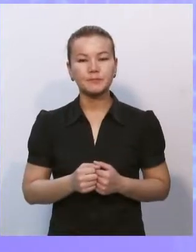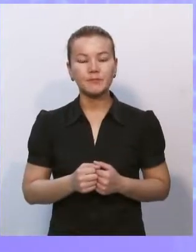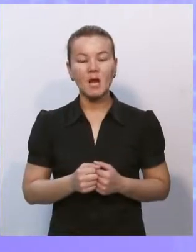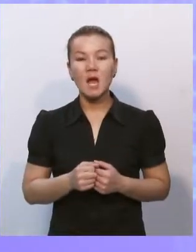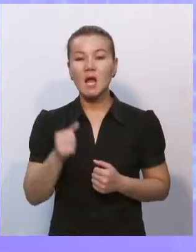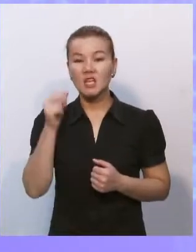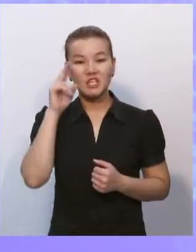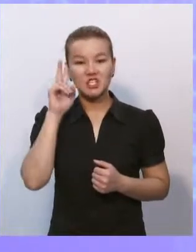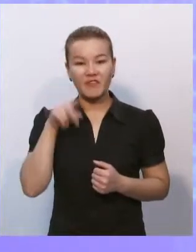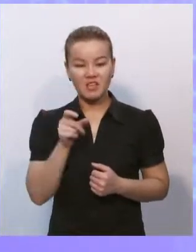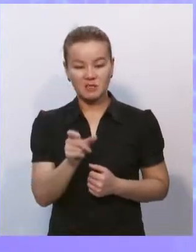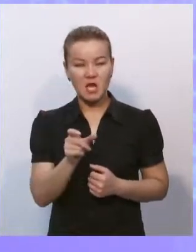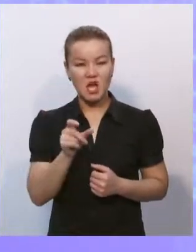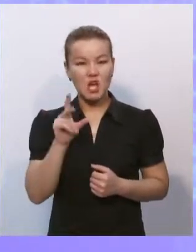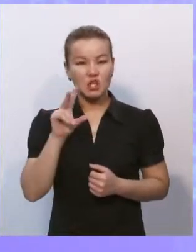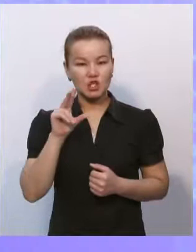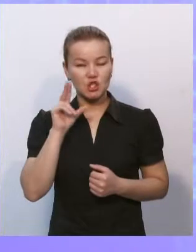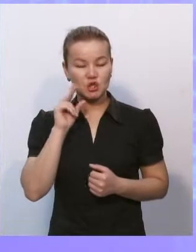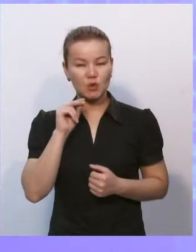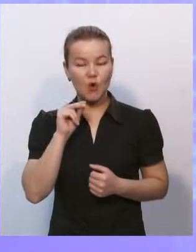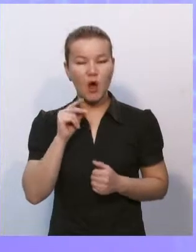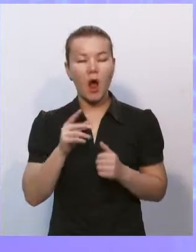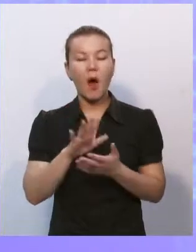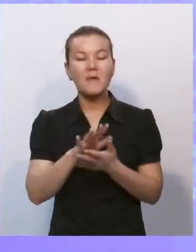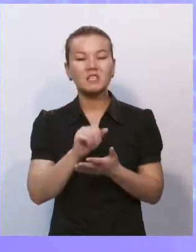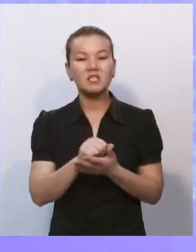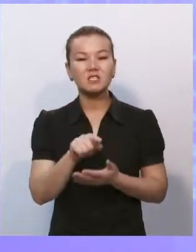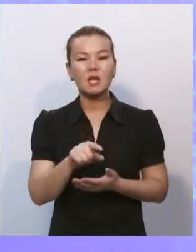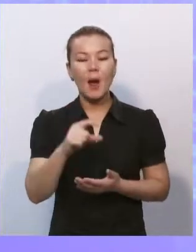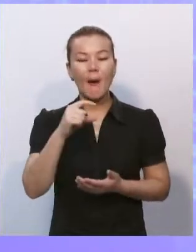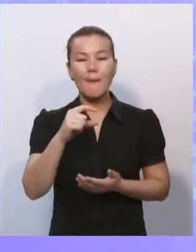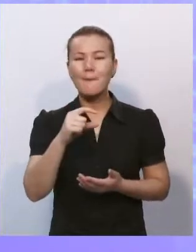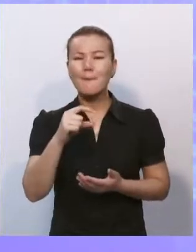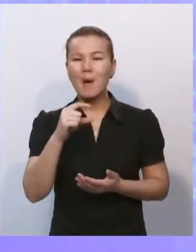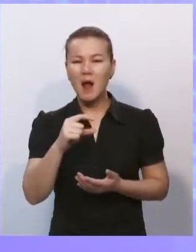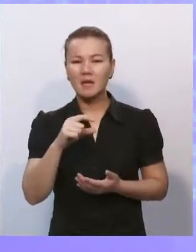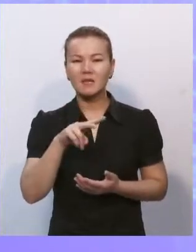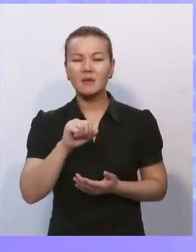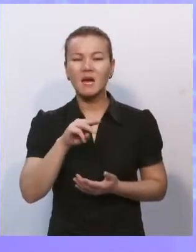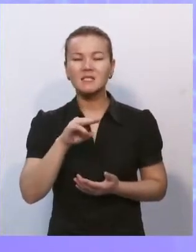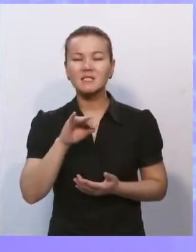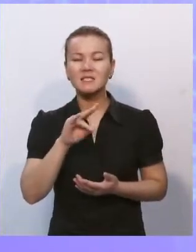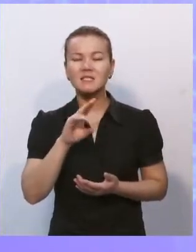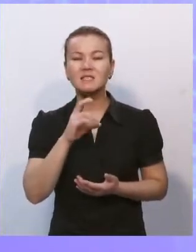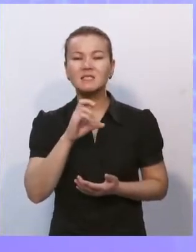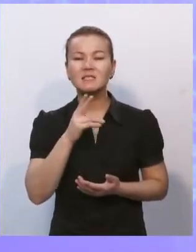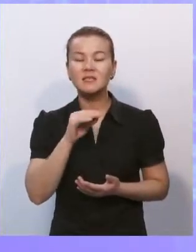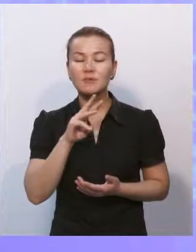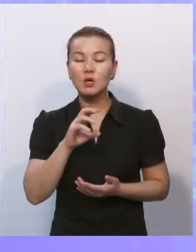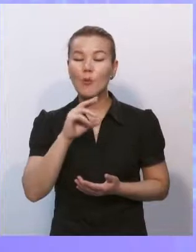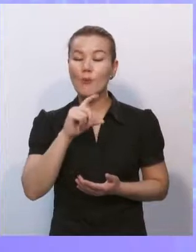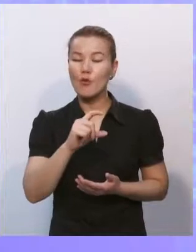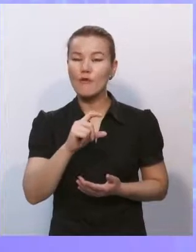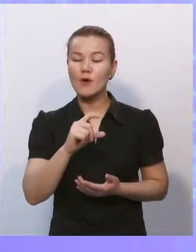неизвестное число обозначают маленькими латинскими буквами например